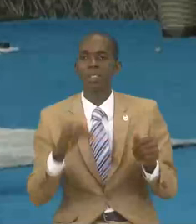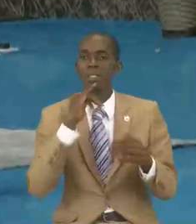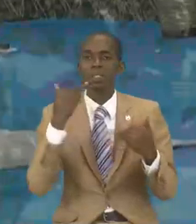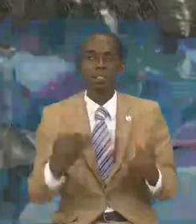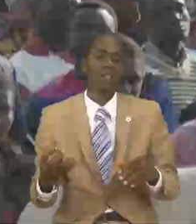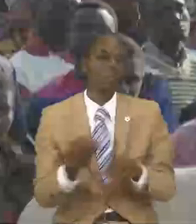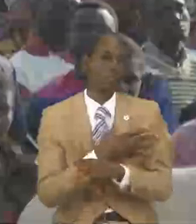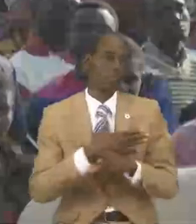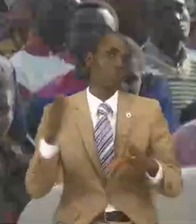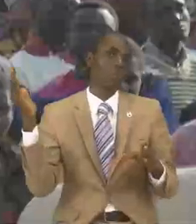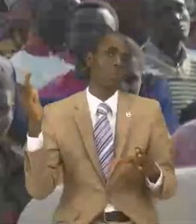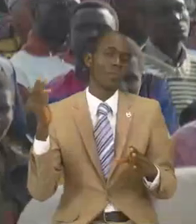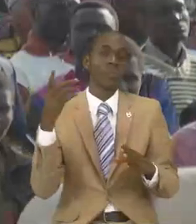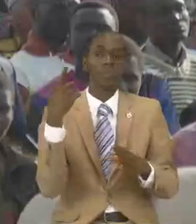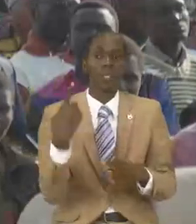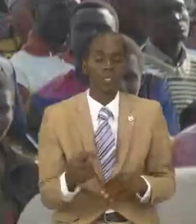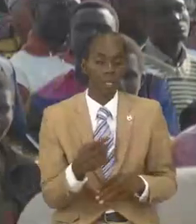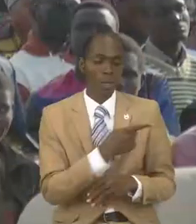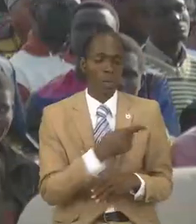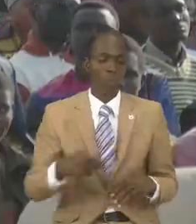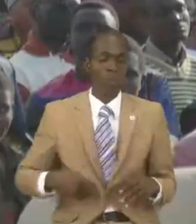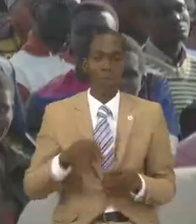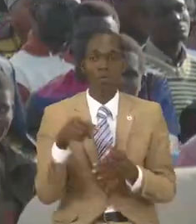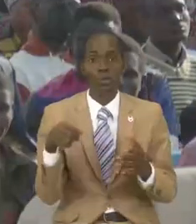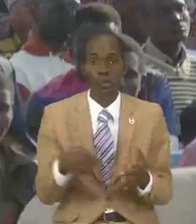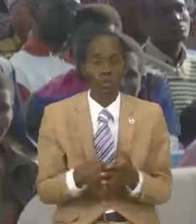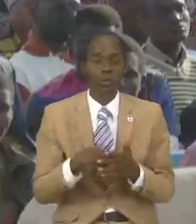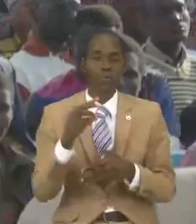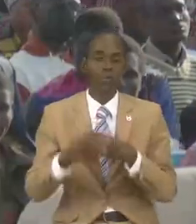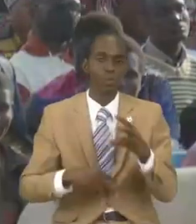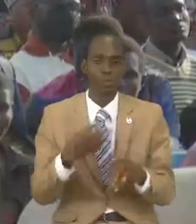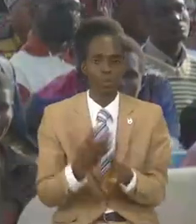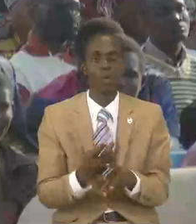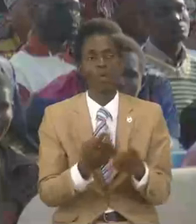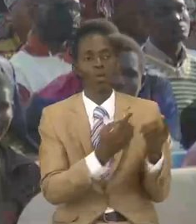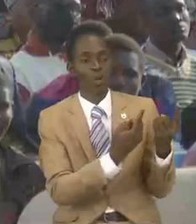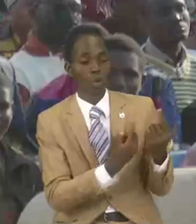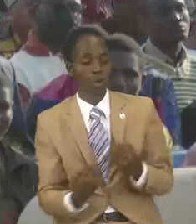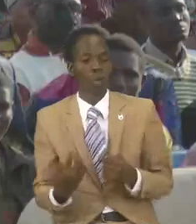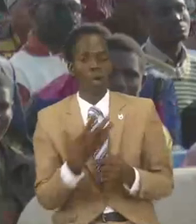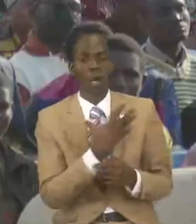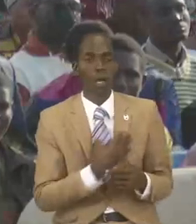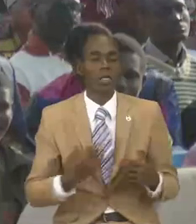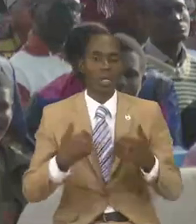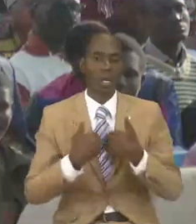ôté. Le prince de ce monde vient, mais il n'y a rien en